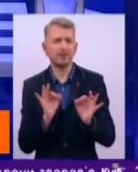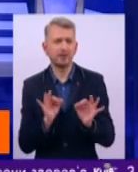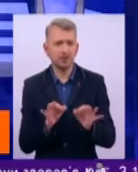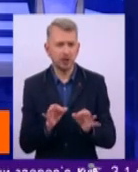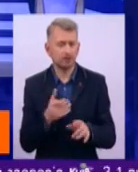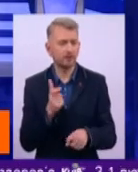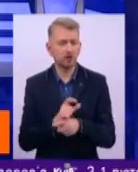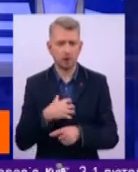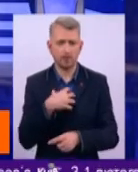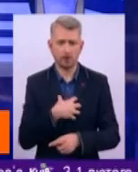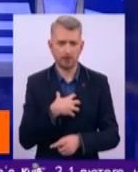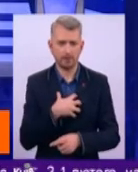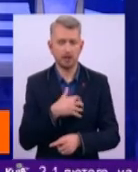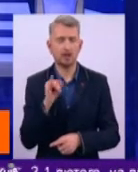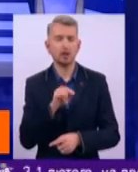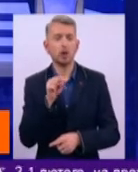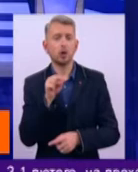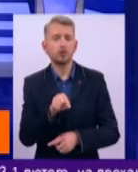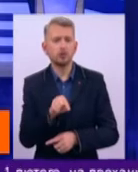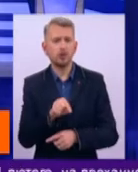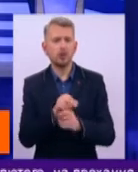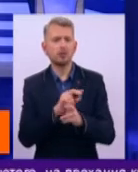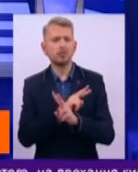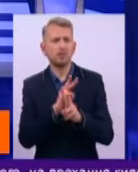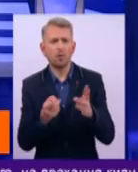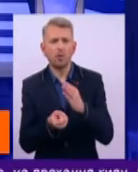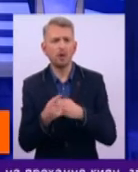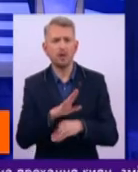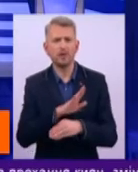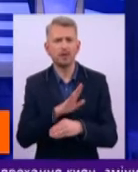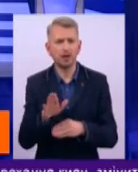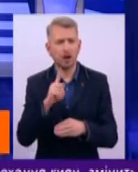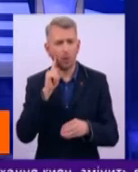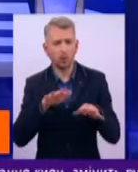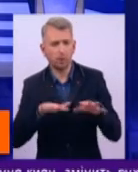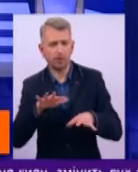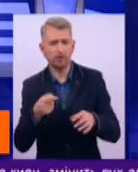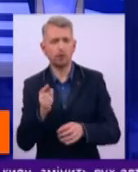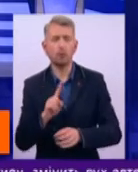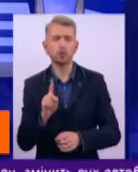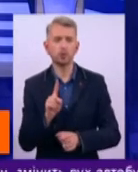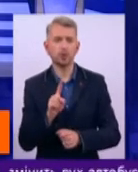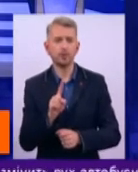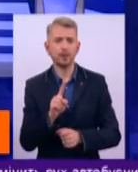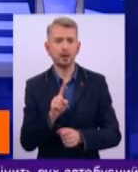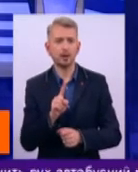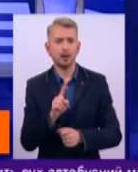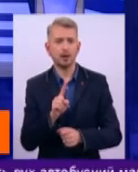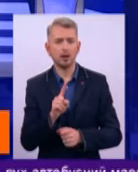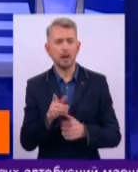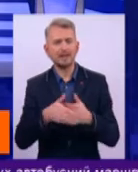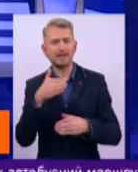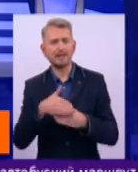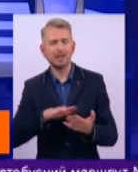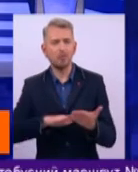звичайно, важливий. І тут нікого не виникає сумнівів в тому, що санкційна політика